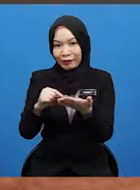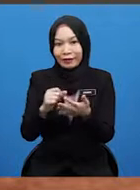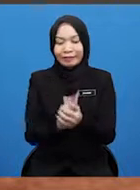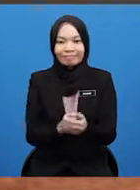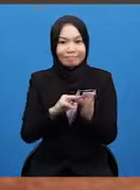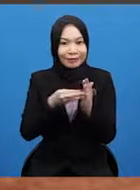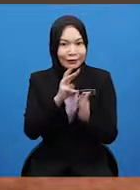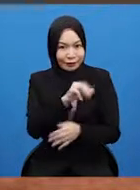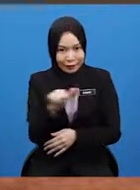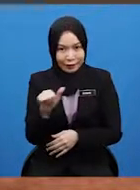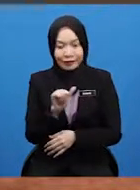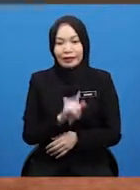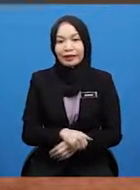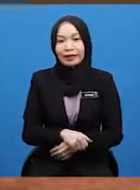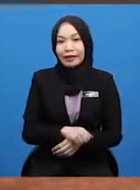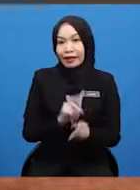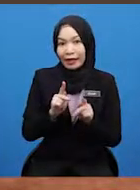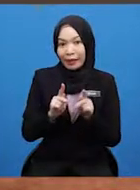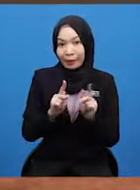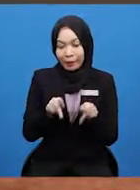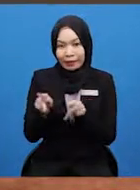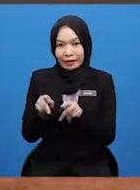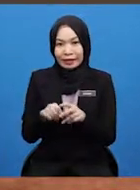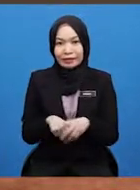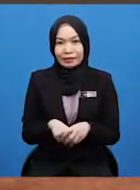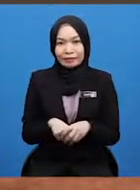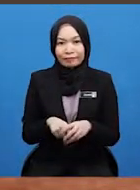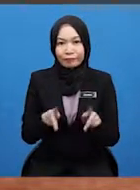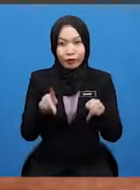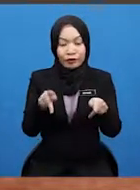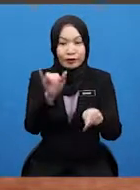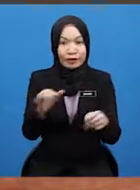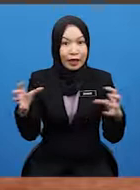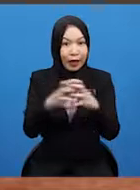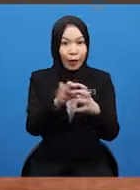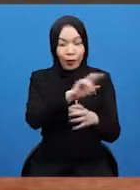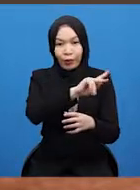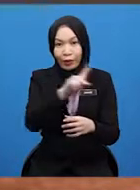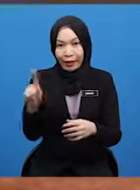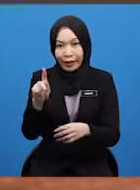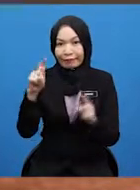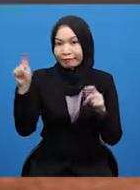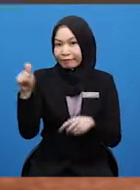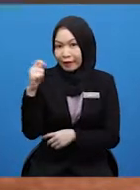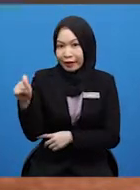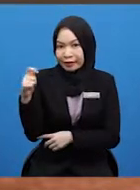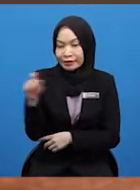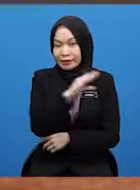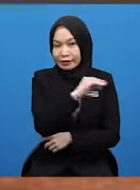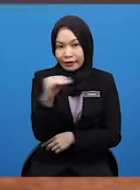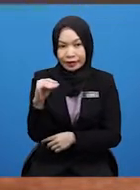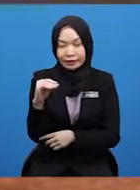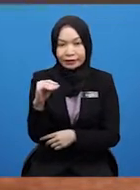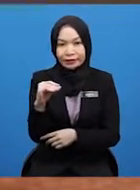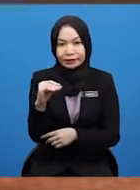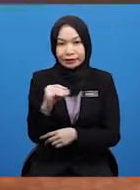ialah proses komunikasi visual yang menggabungkan teks dan ilustrasi yang